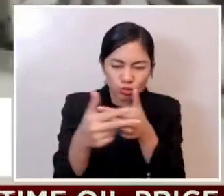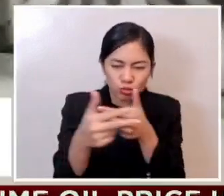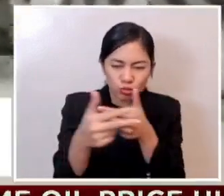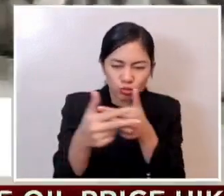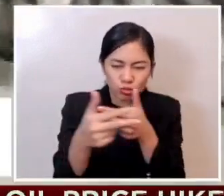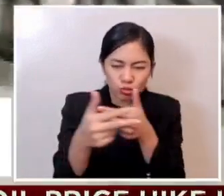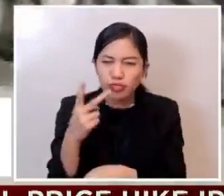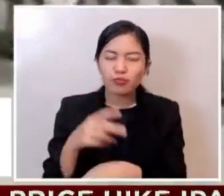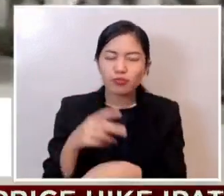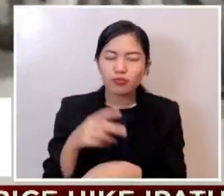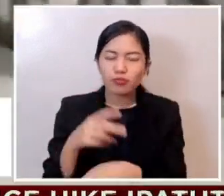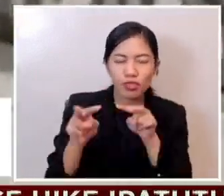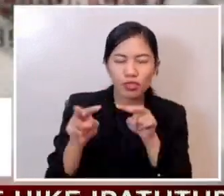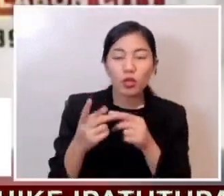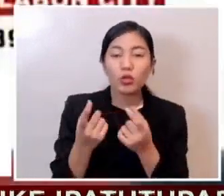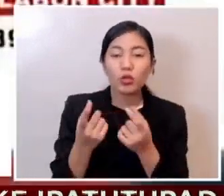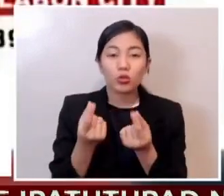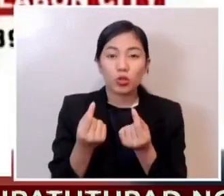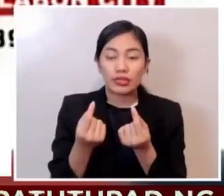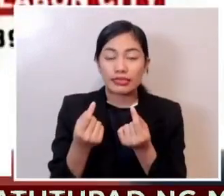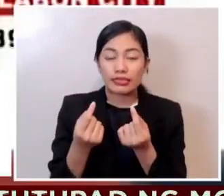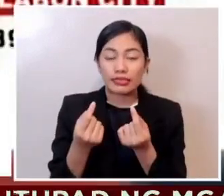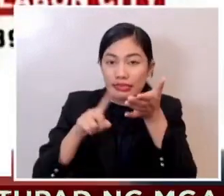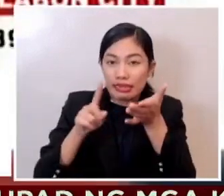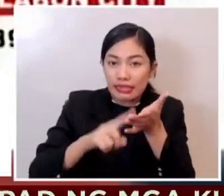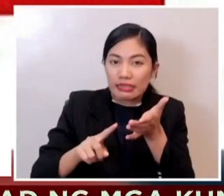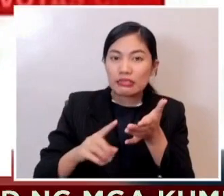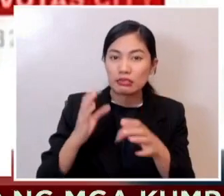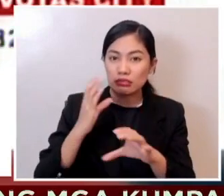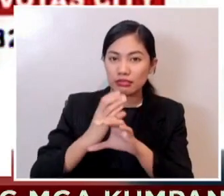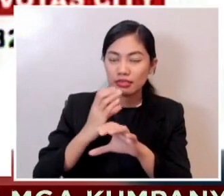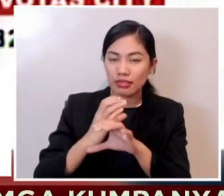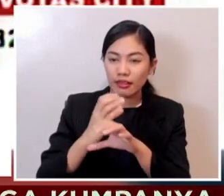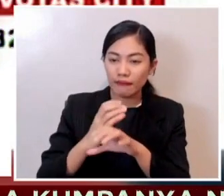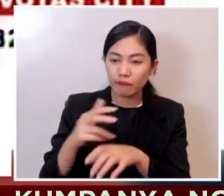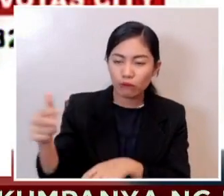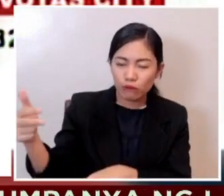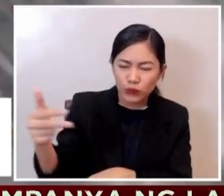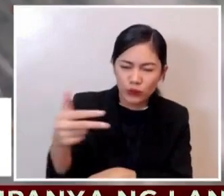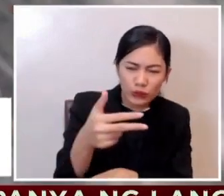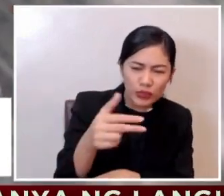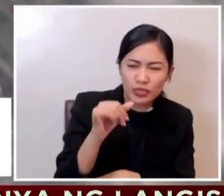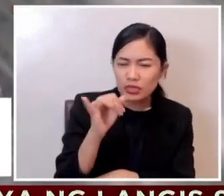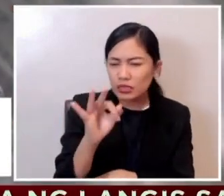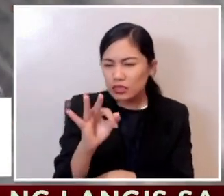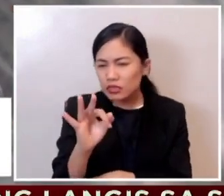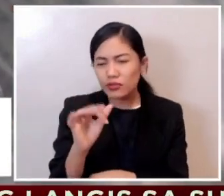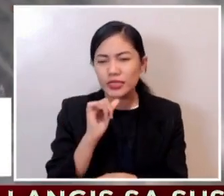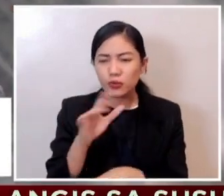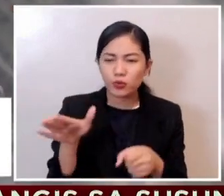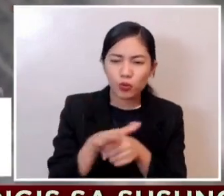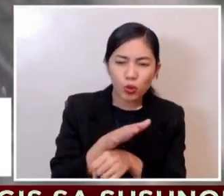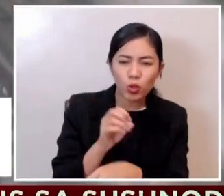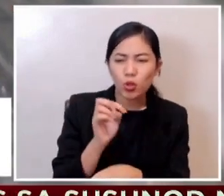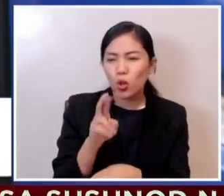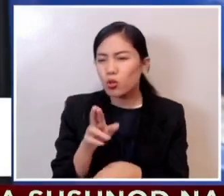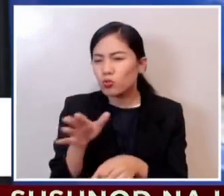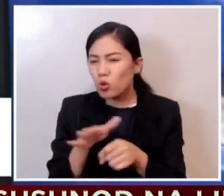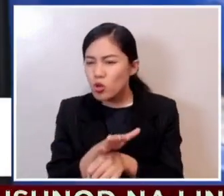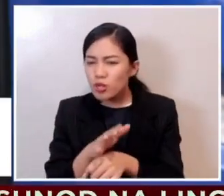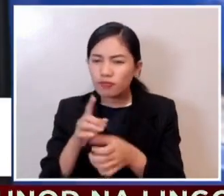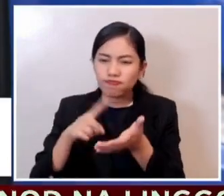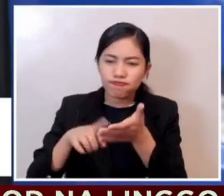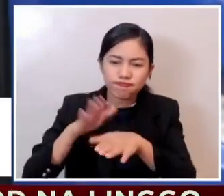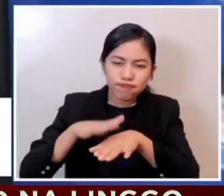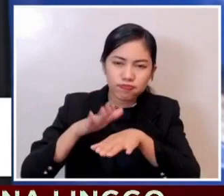namin kung yung mga sasakyan hindi puno or puno. Kaya muling paalala ng PNP